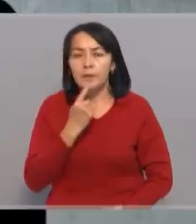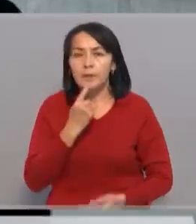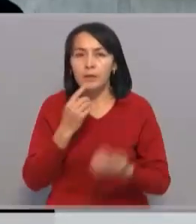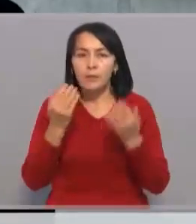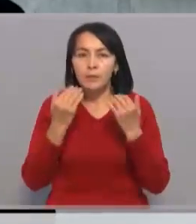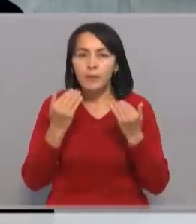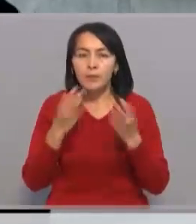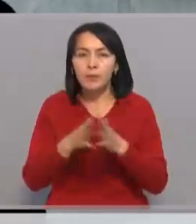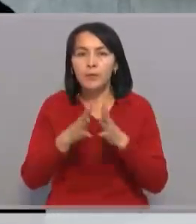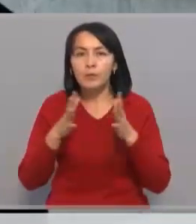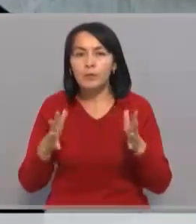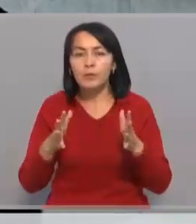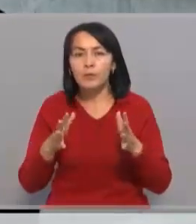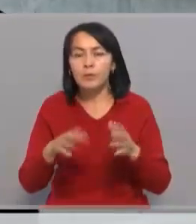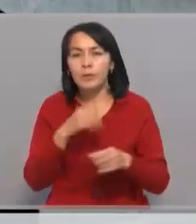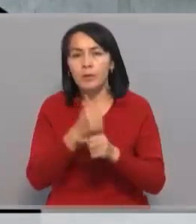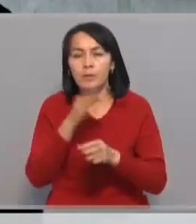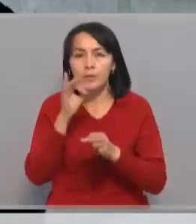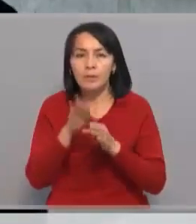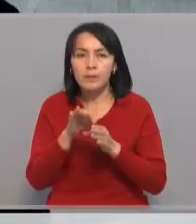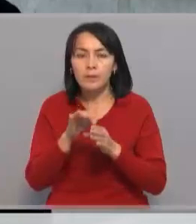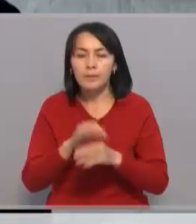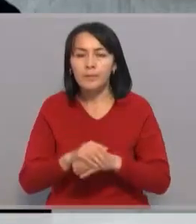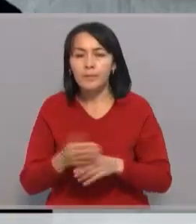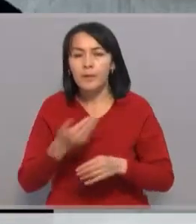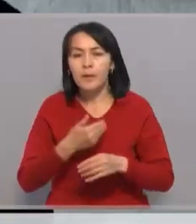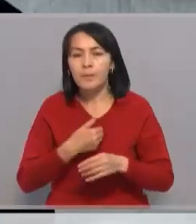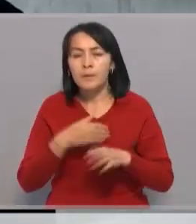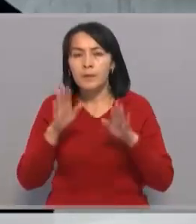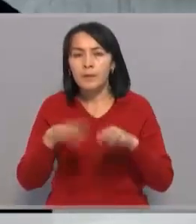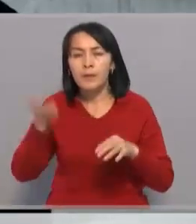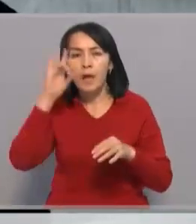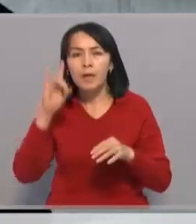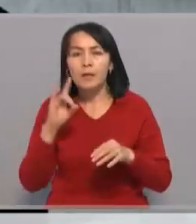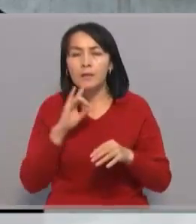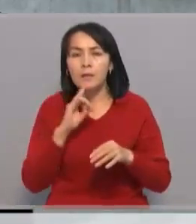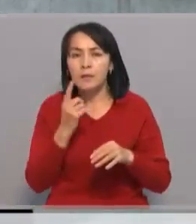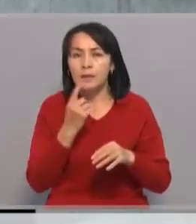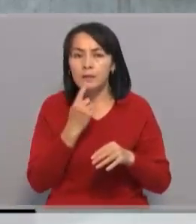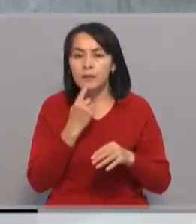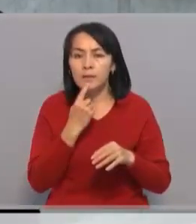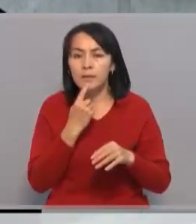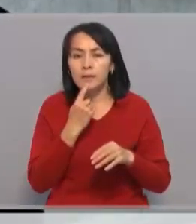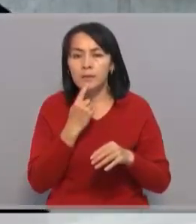қолданыс аясын кеңейту негізгі мақсаты. Бізде тек қана қазақ тілде